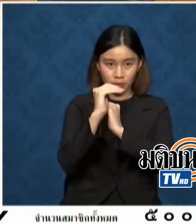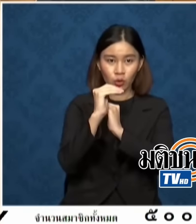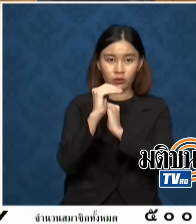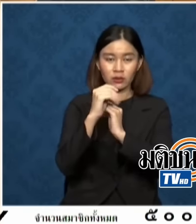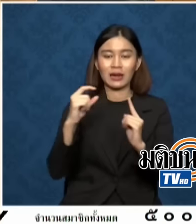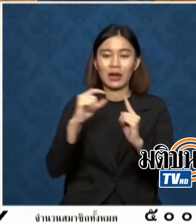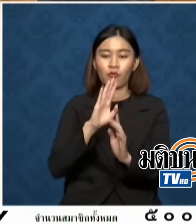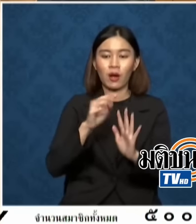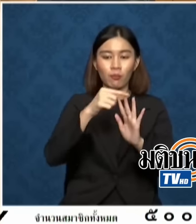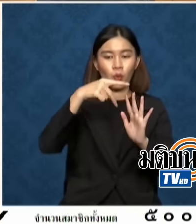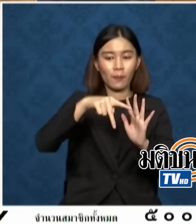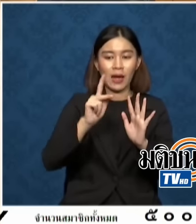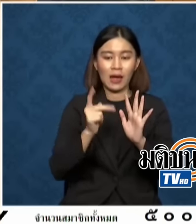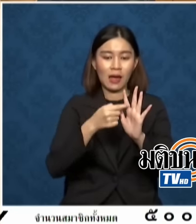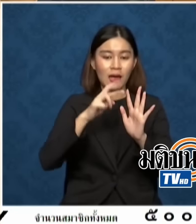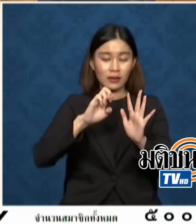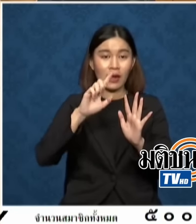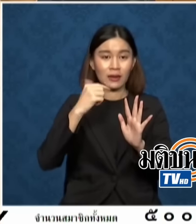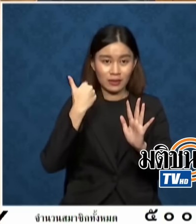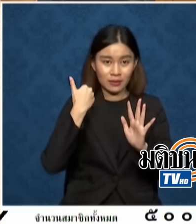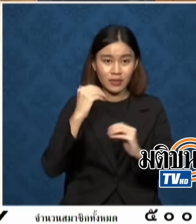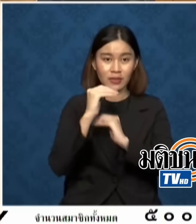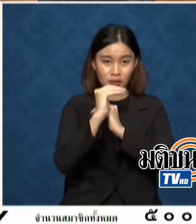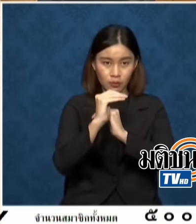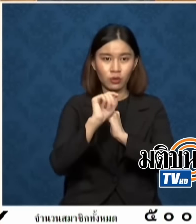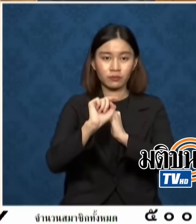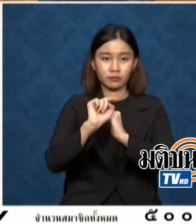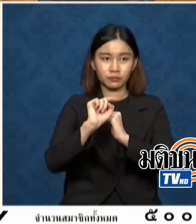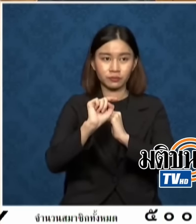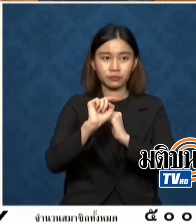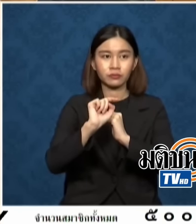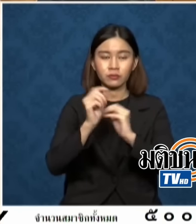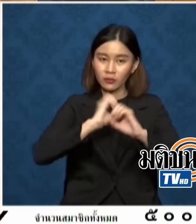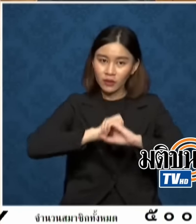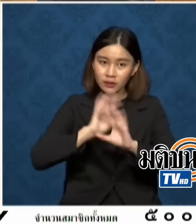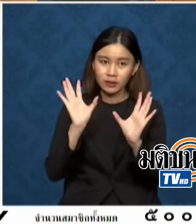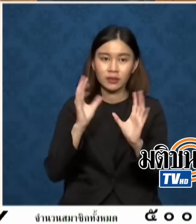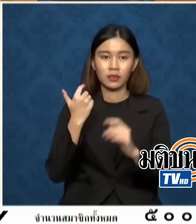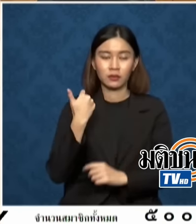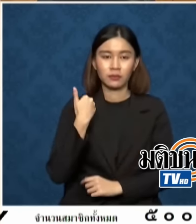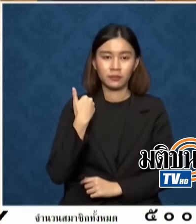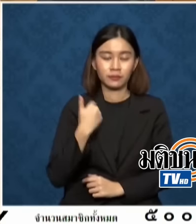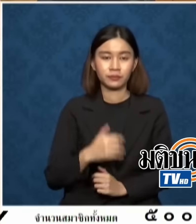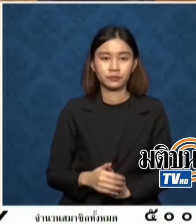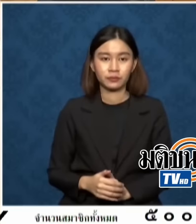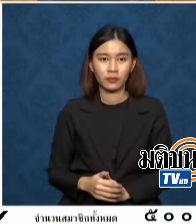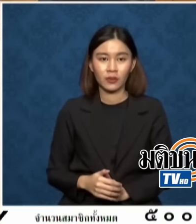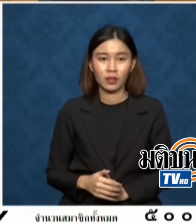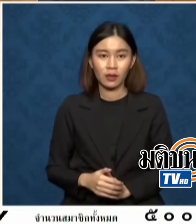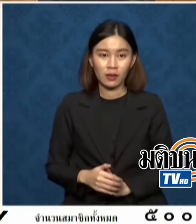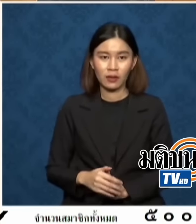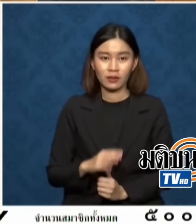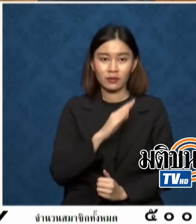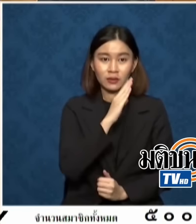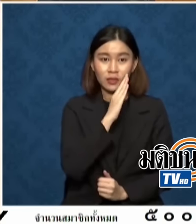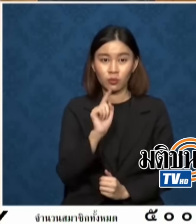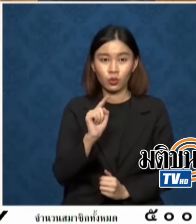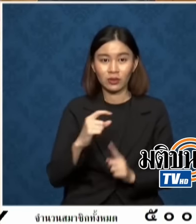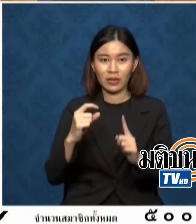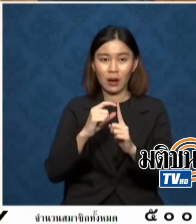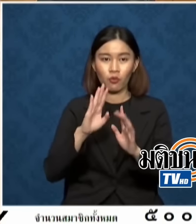ของคำว่าบุพการีไว้ค่อนข้างชัดเจนนะครับแล้วหากคำว่าบุพ